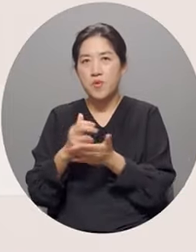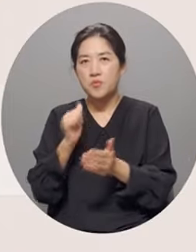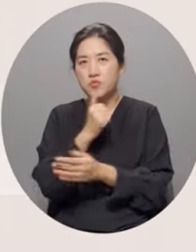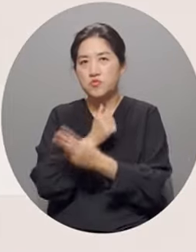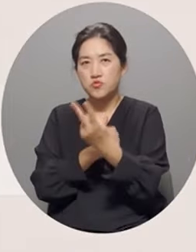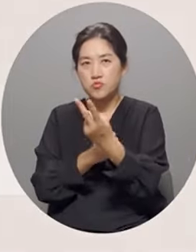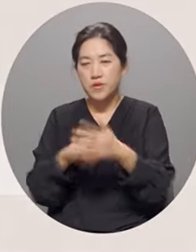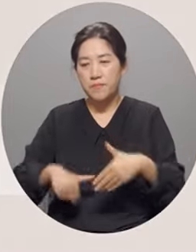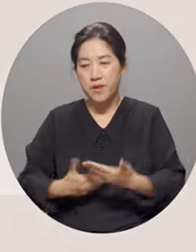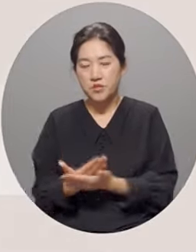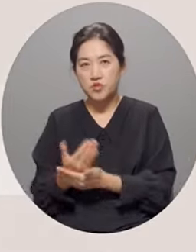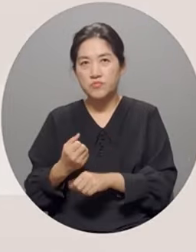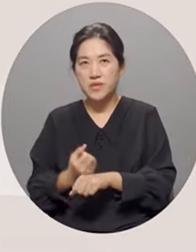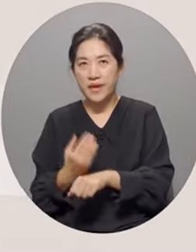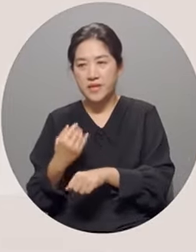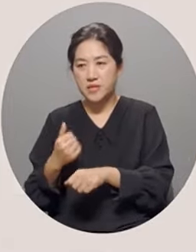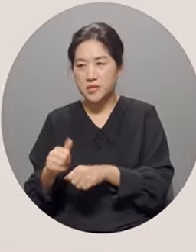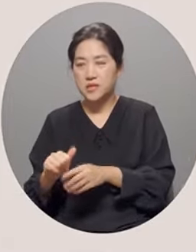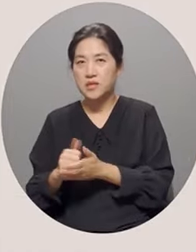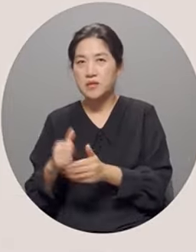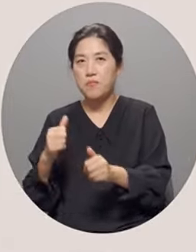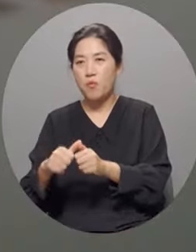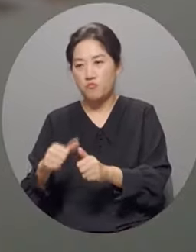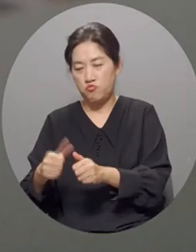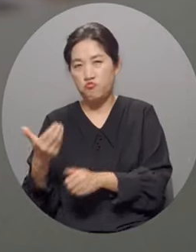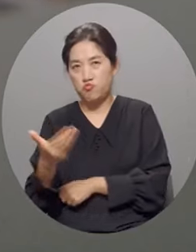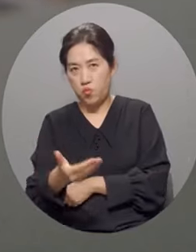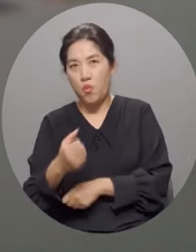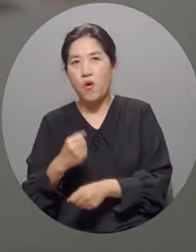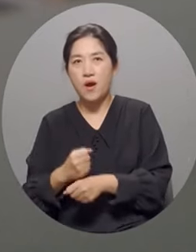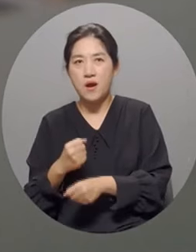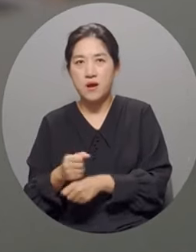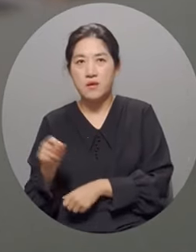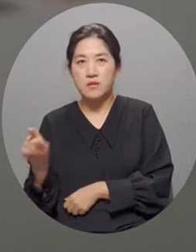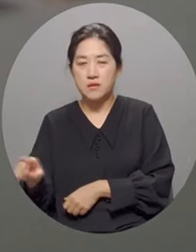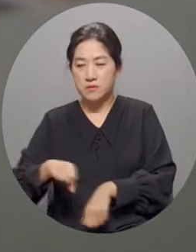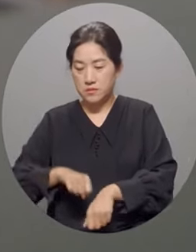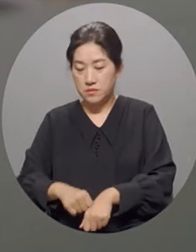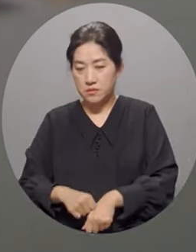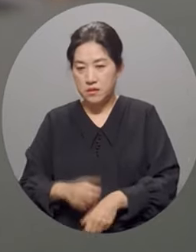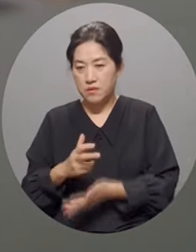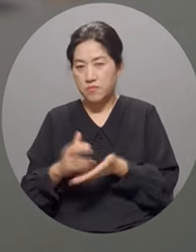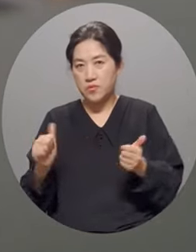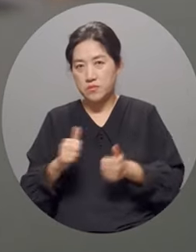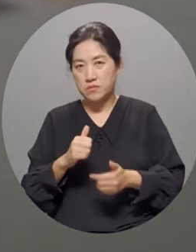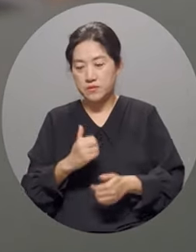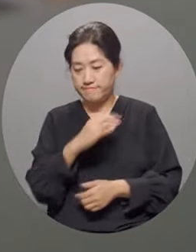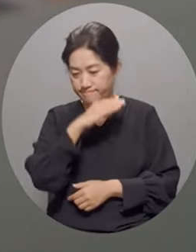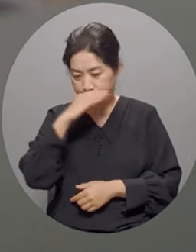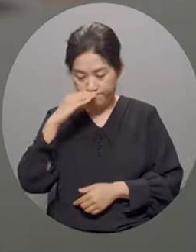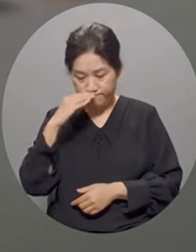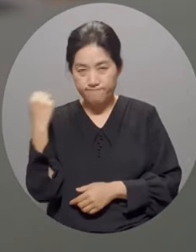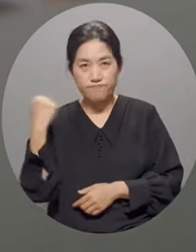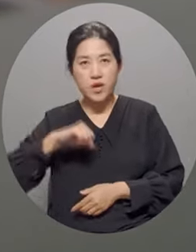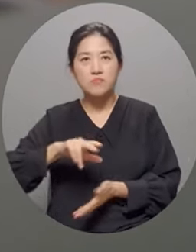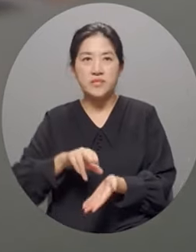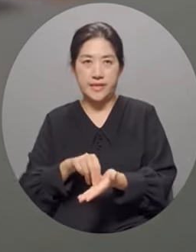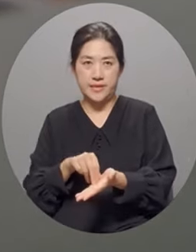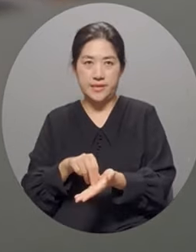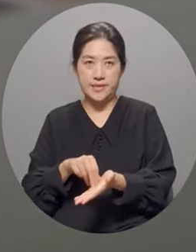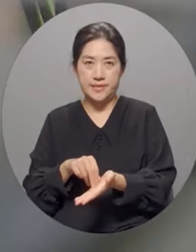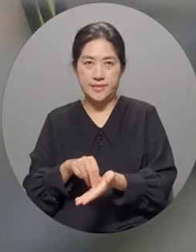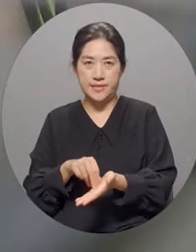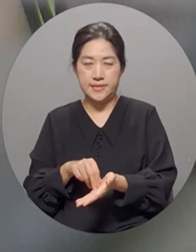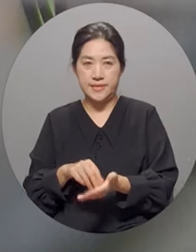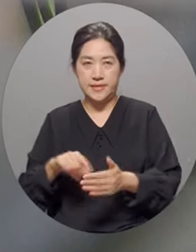대필 업체에 법률자문을 한 변호사 한명입니다 징계사유는 변호사 품미 유지 의무 위반입니다 반성문